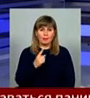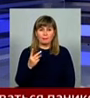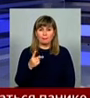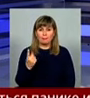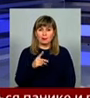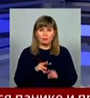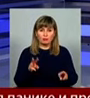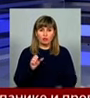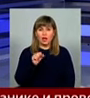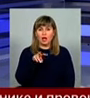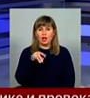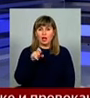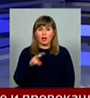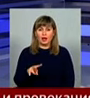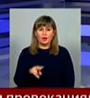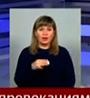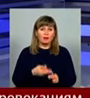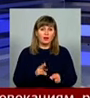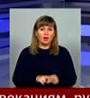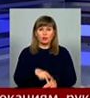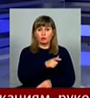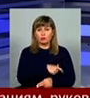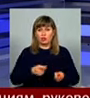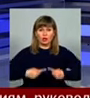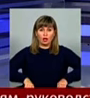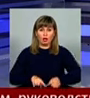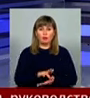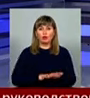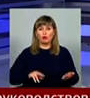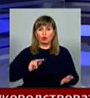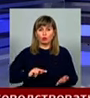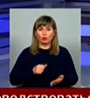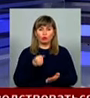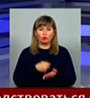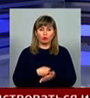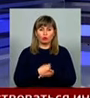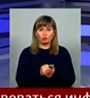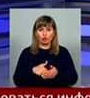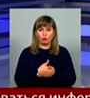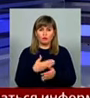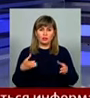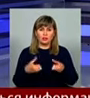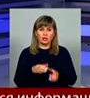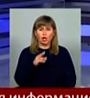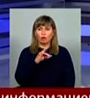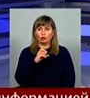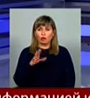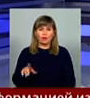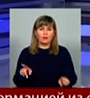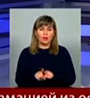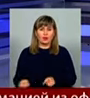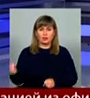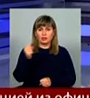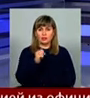будет Алихан Смаилов. При этом члены Кабмина продолжат работу до утверждения нового состава. Касым Жомарт Тоқаев также